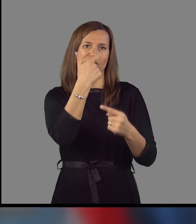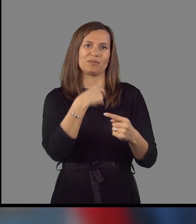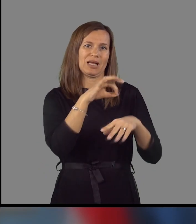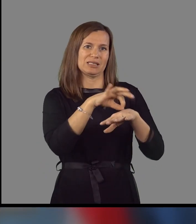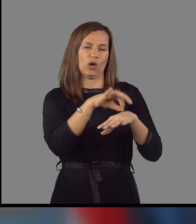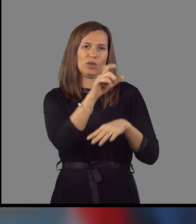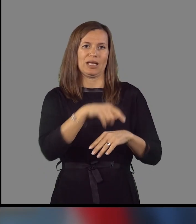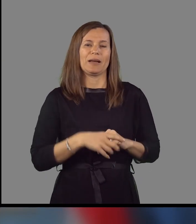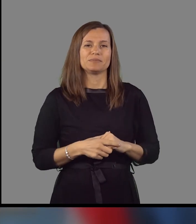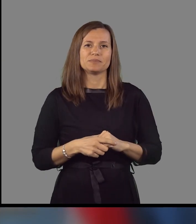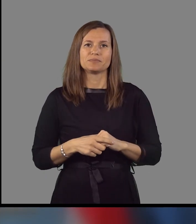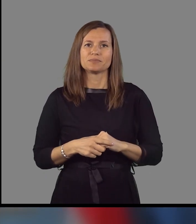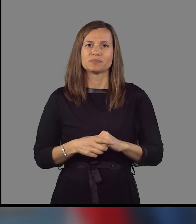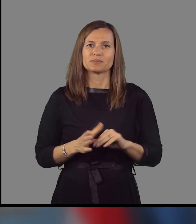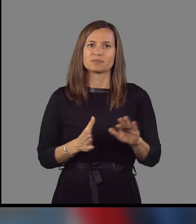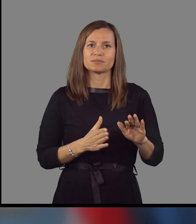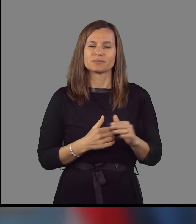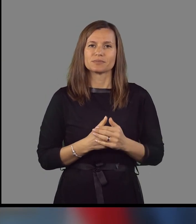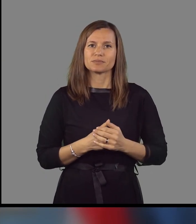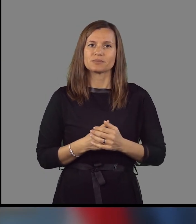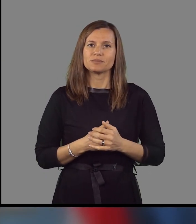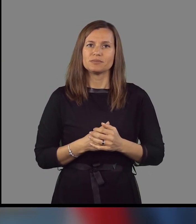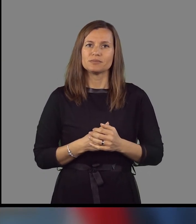kontaktira svojega osebnega zdravnika.